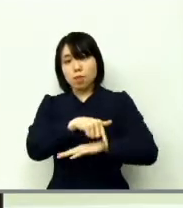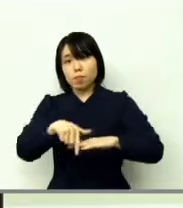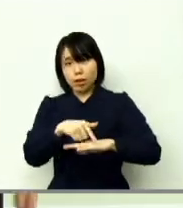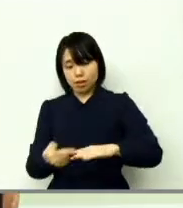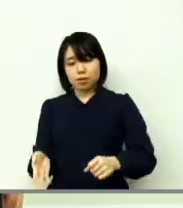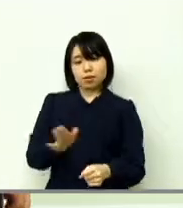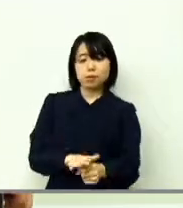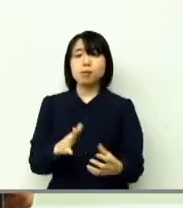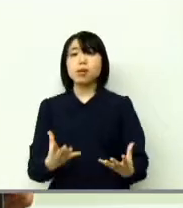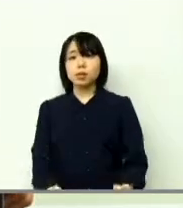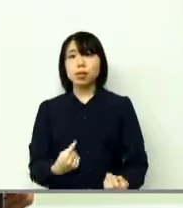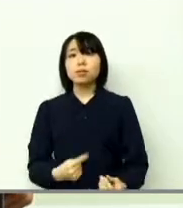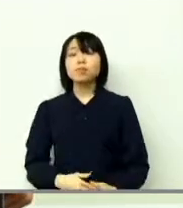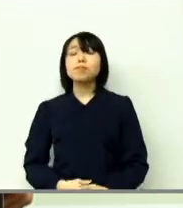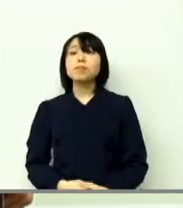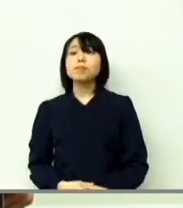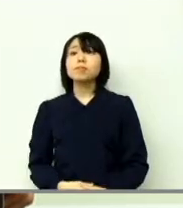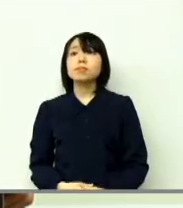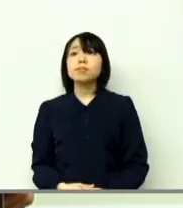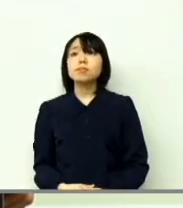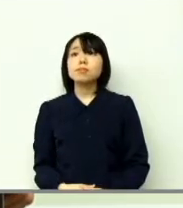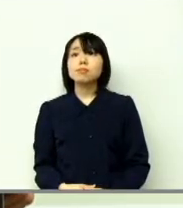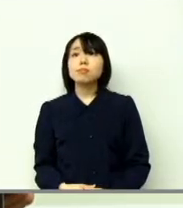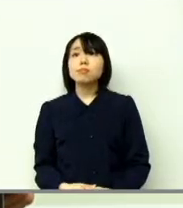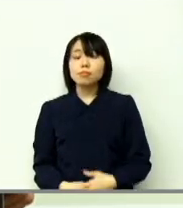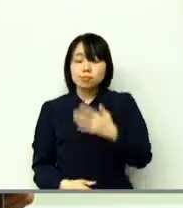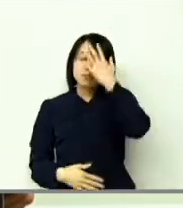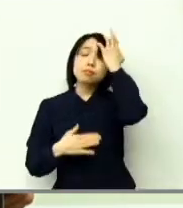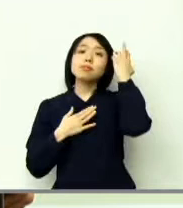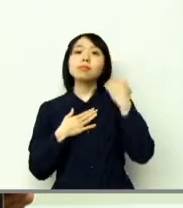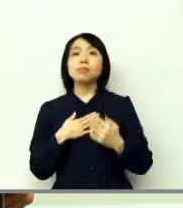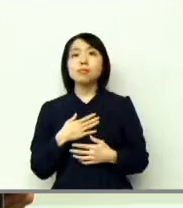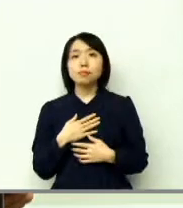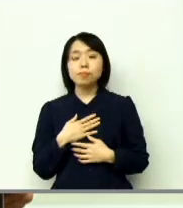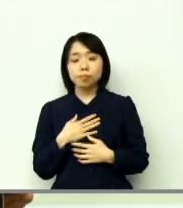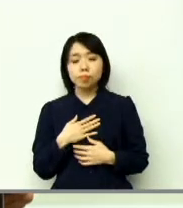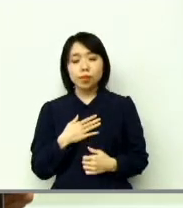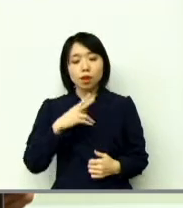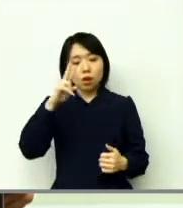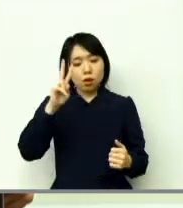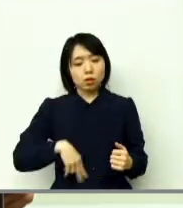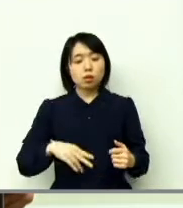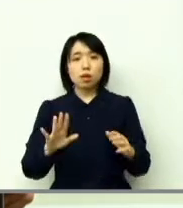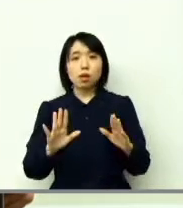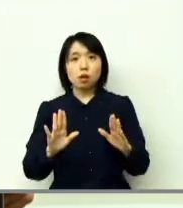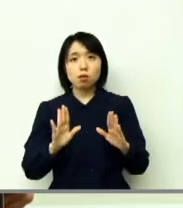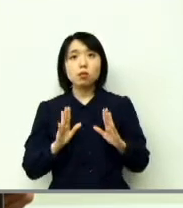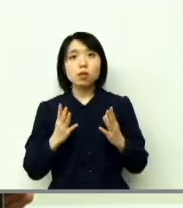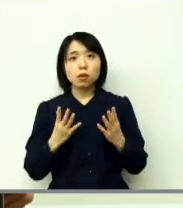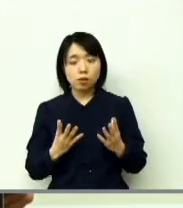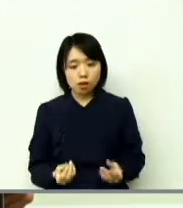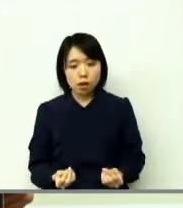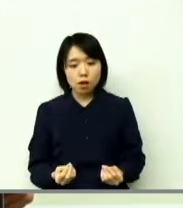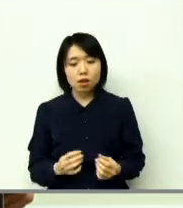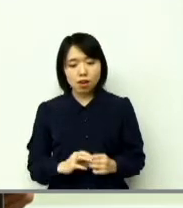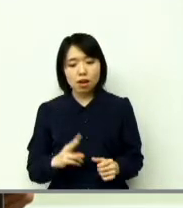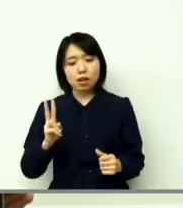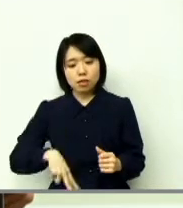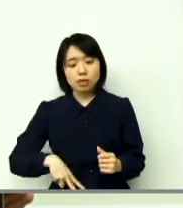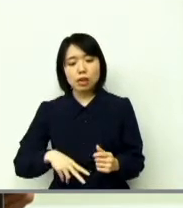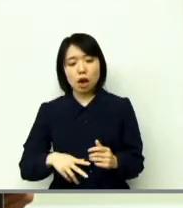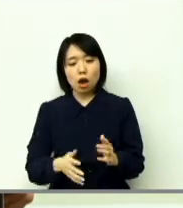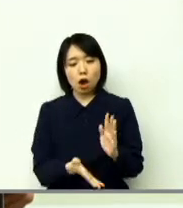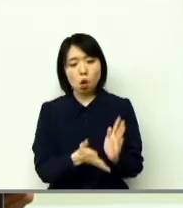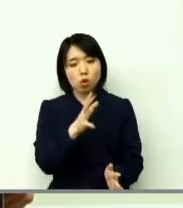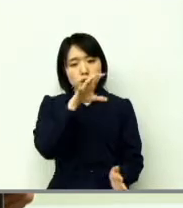ありがとうございます。認定を受けたからといって認可保育園の扱いになるとかそういうことではないけれども